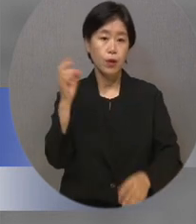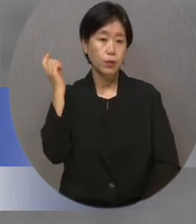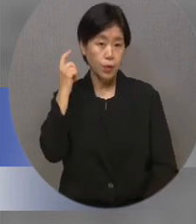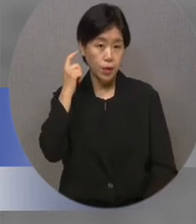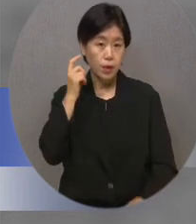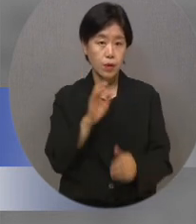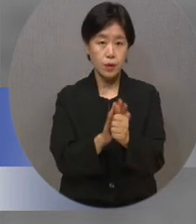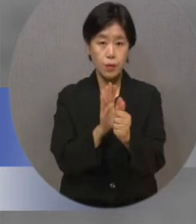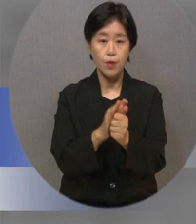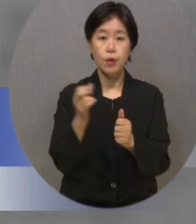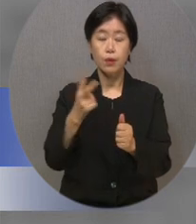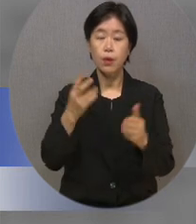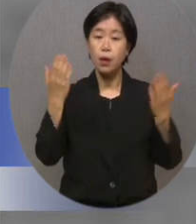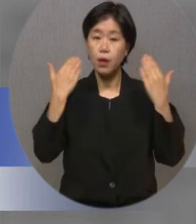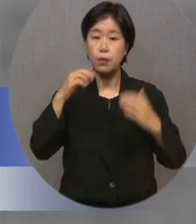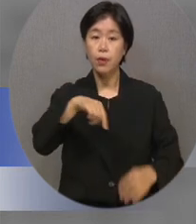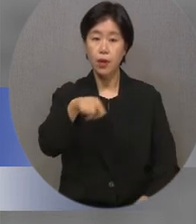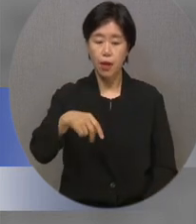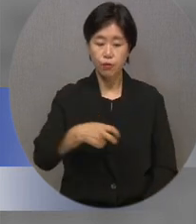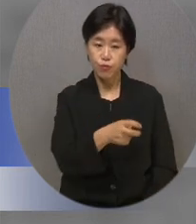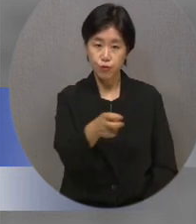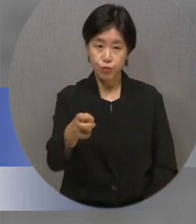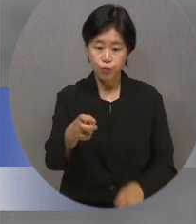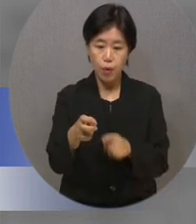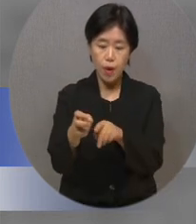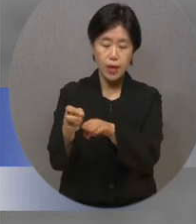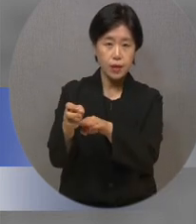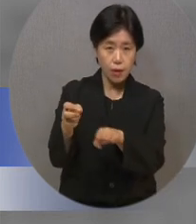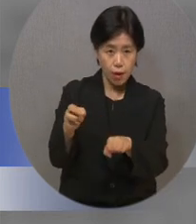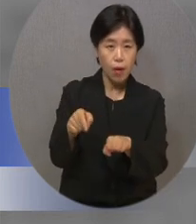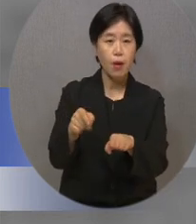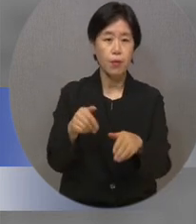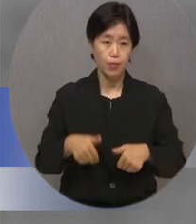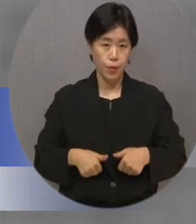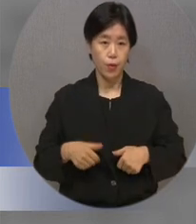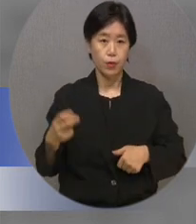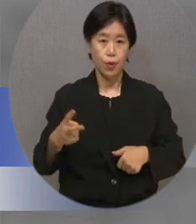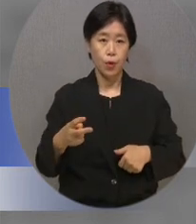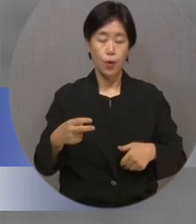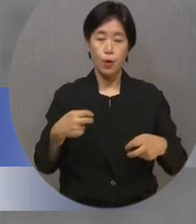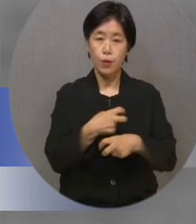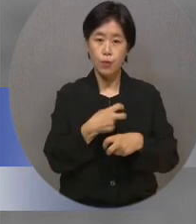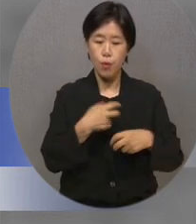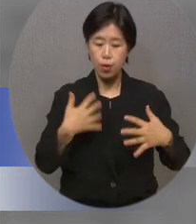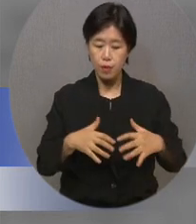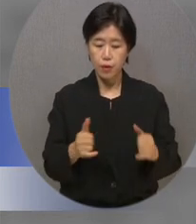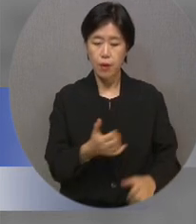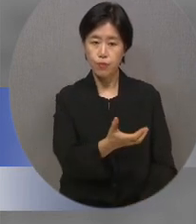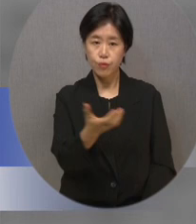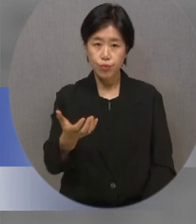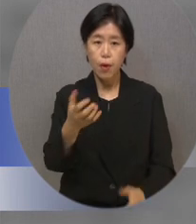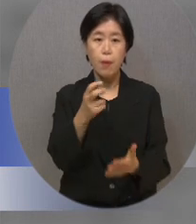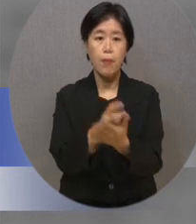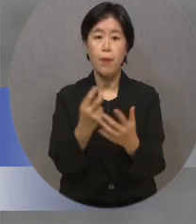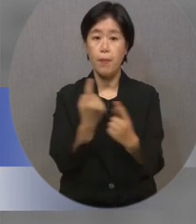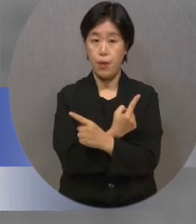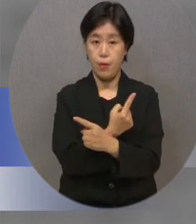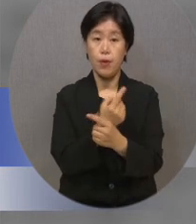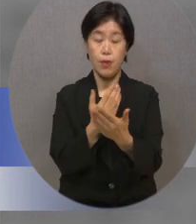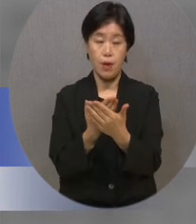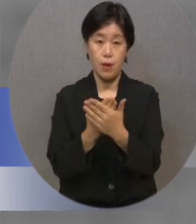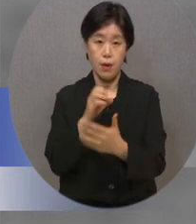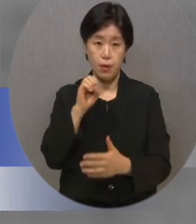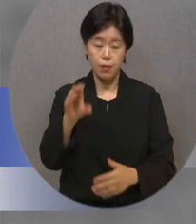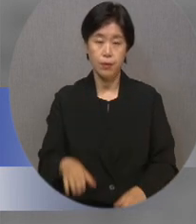기능과 학내 셔틀버스의 저상버스 도입 교통 약자법 개정을 제안했습니다 또한 지하철역